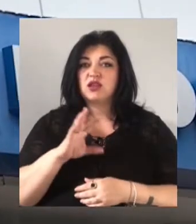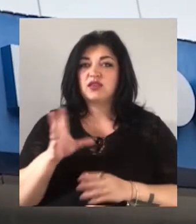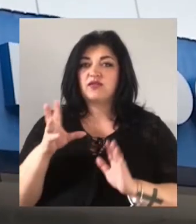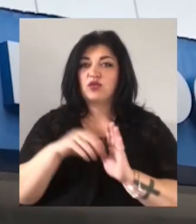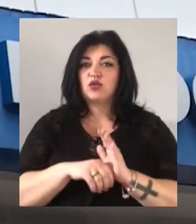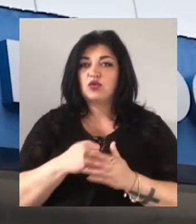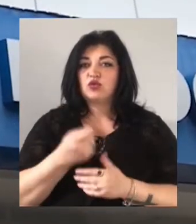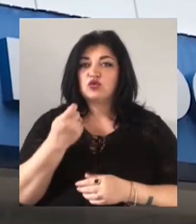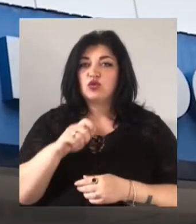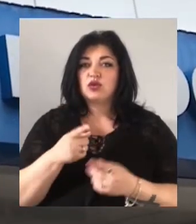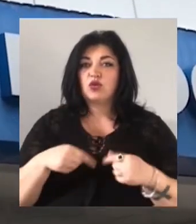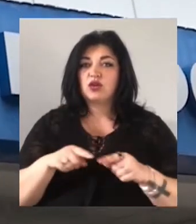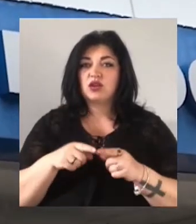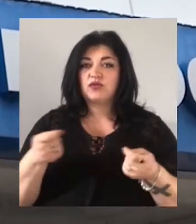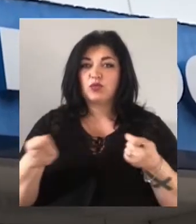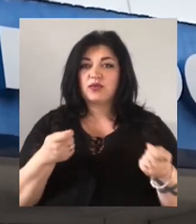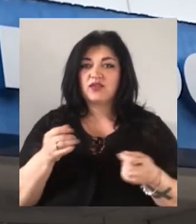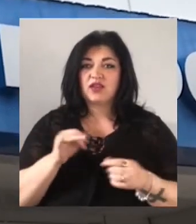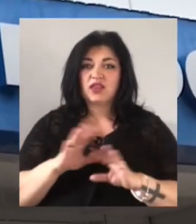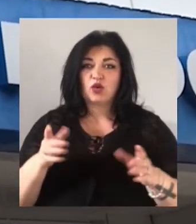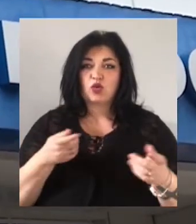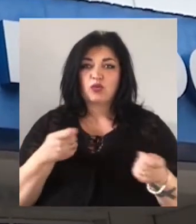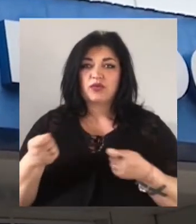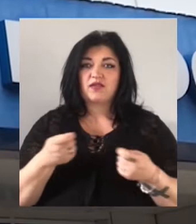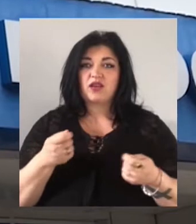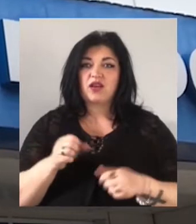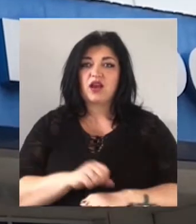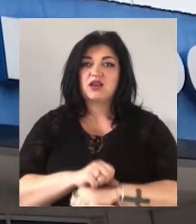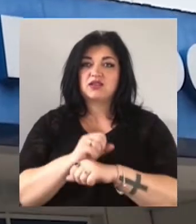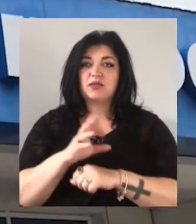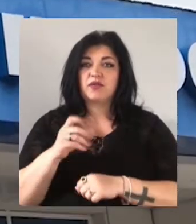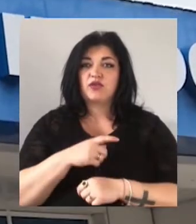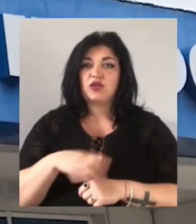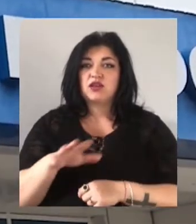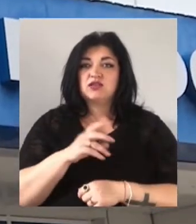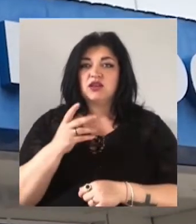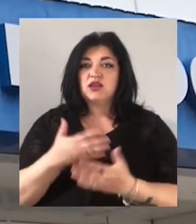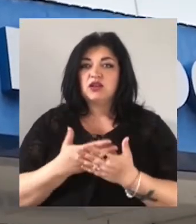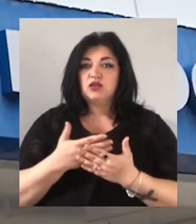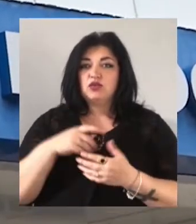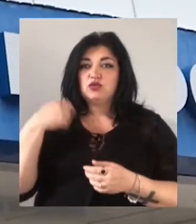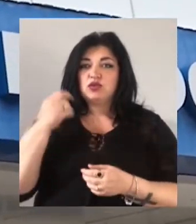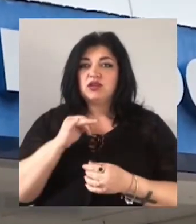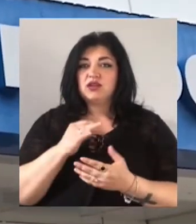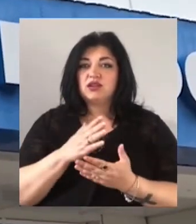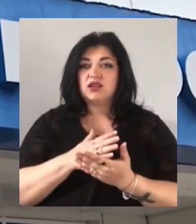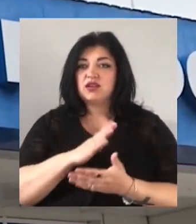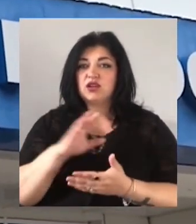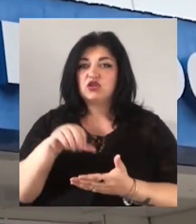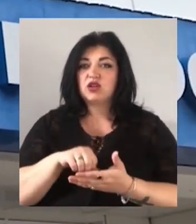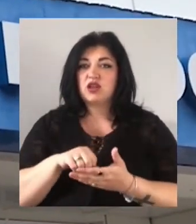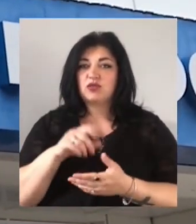органів управління і не управляє акціями Одеської кіностудії, не є членом наглядової ради,